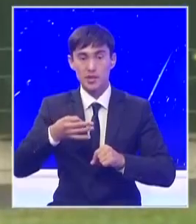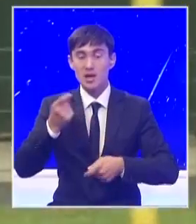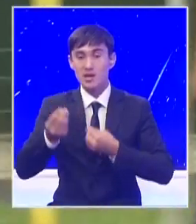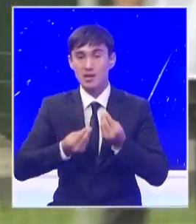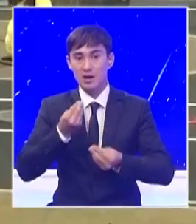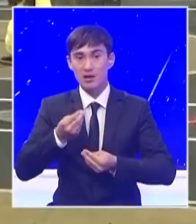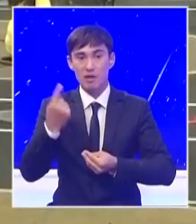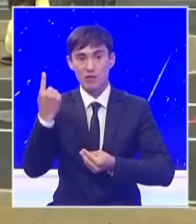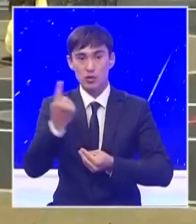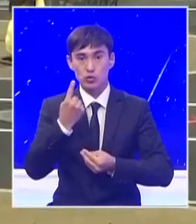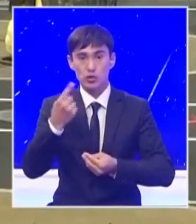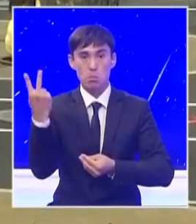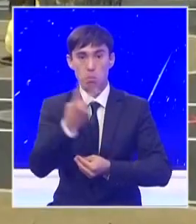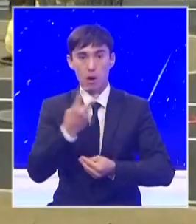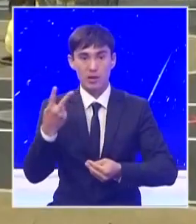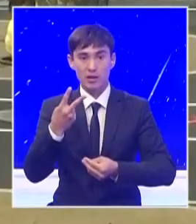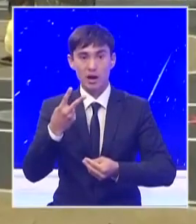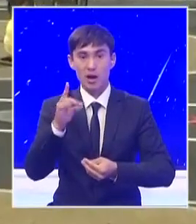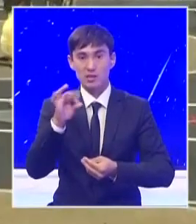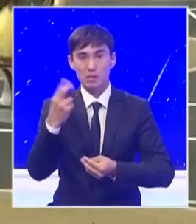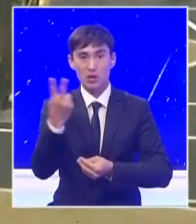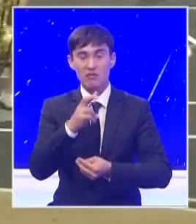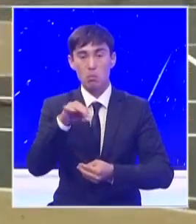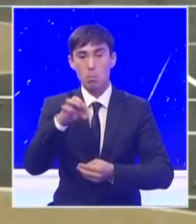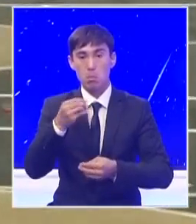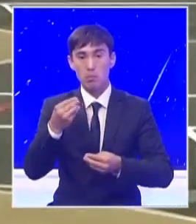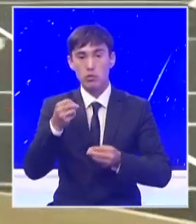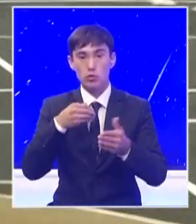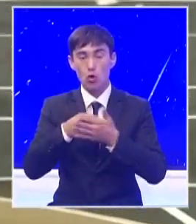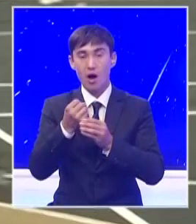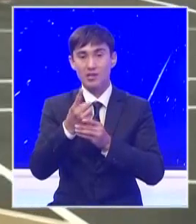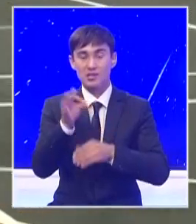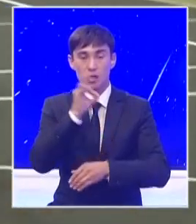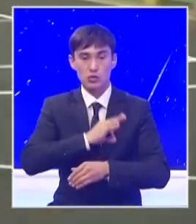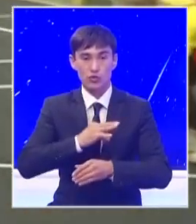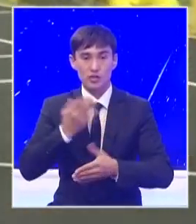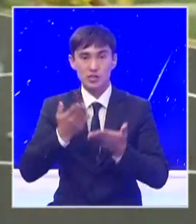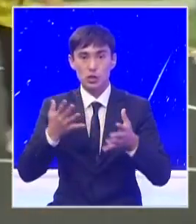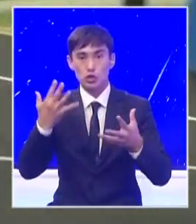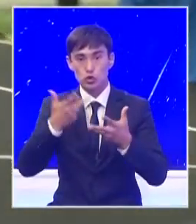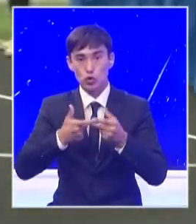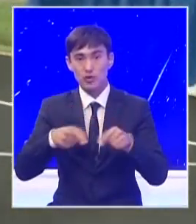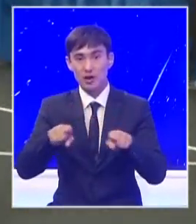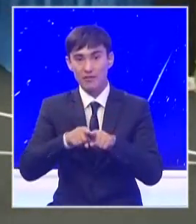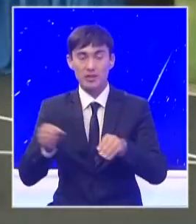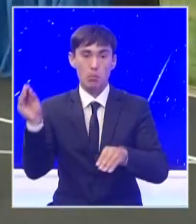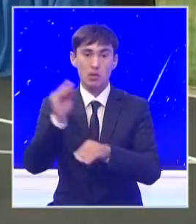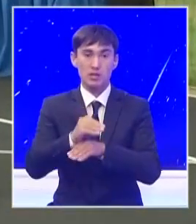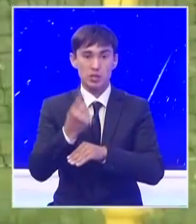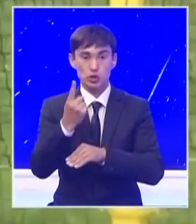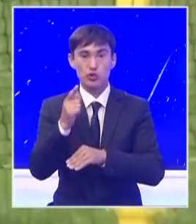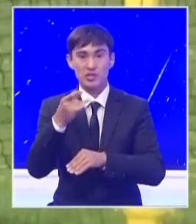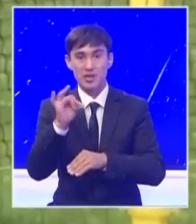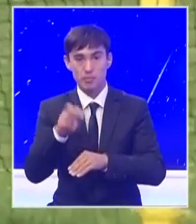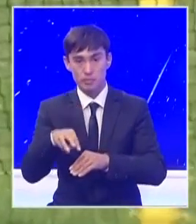Играли они в одиночных и парных разрядах по 2 партии до 11 очков. Если счет был равный, то дополнительно назначали еще один